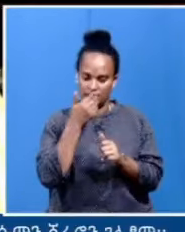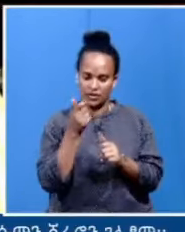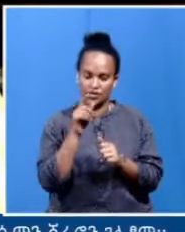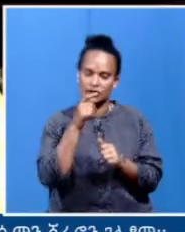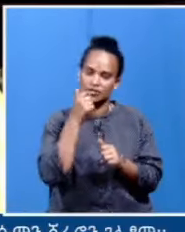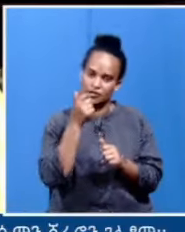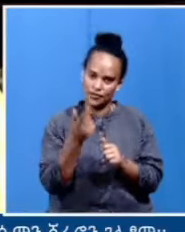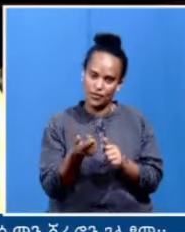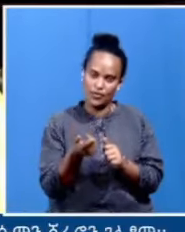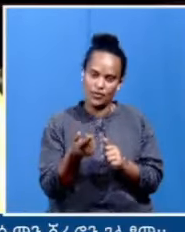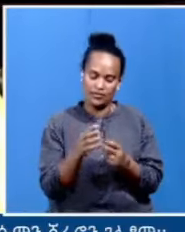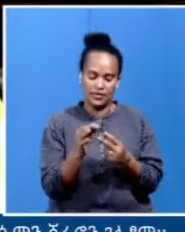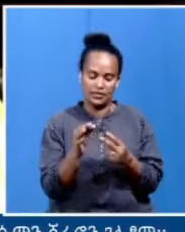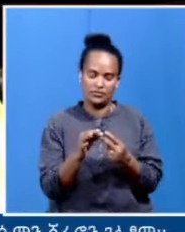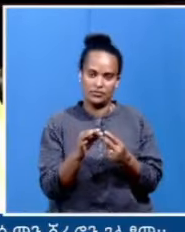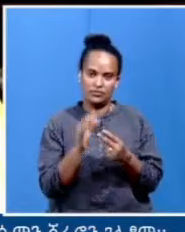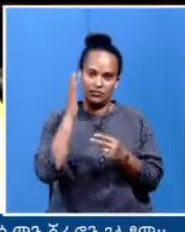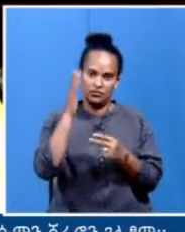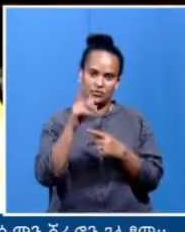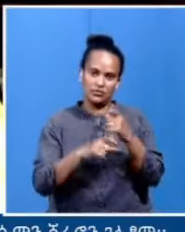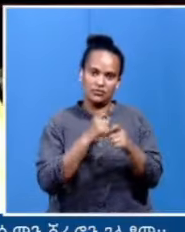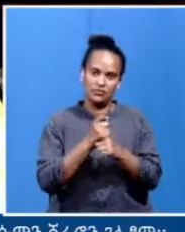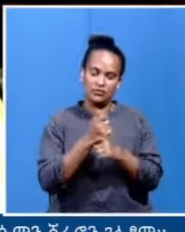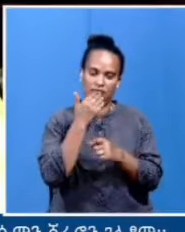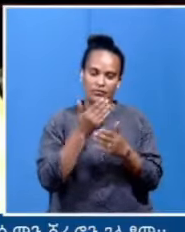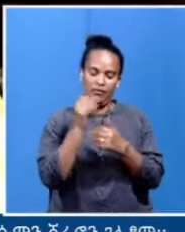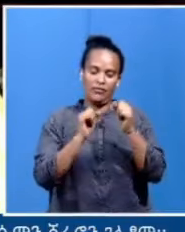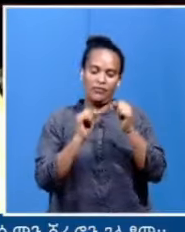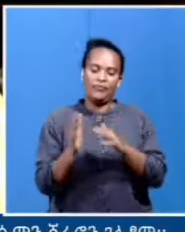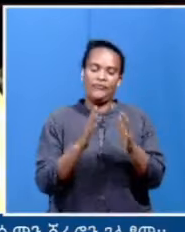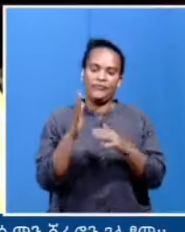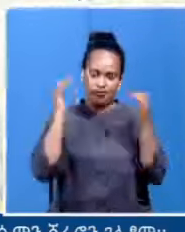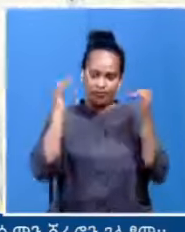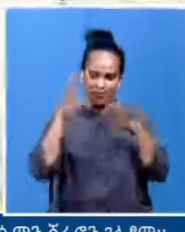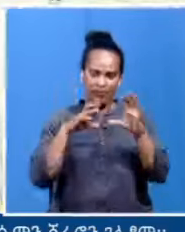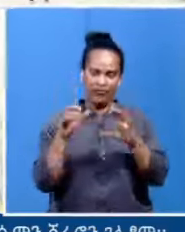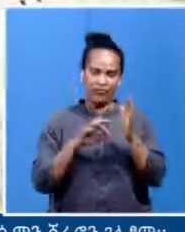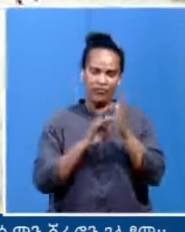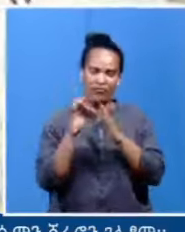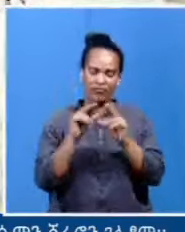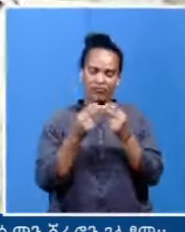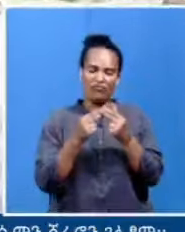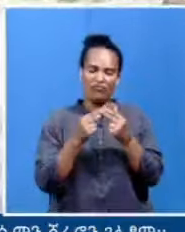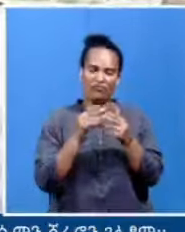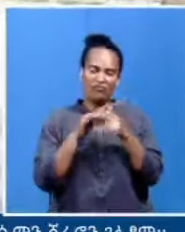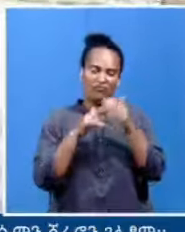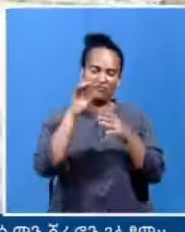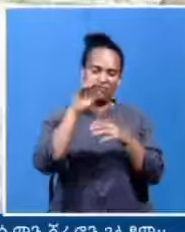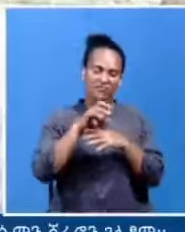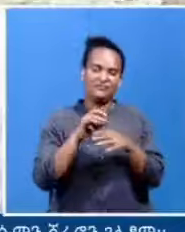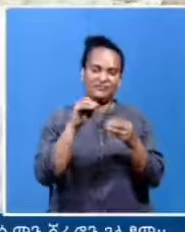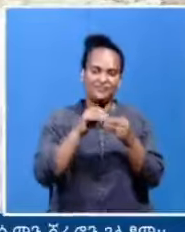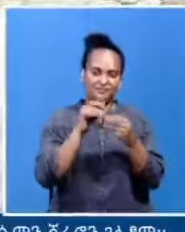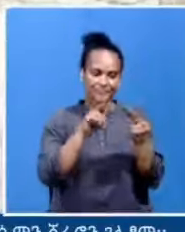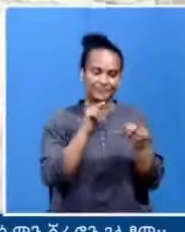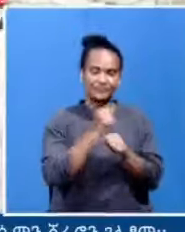ዝበሎ መሪፅና ድማ ንቀፃላይ ዓመት ፅቡቅ ድር ክነዳሎ ተስፋ ይገብር። ቁፅሪ ጋንታት ኩዕሶ ኢድ ንክውስኻ እውን ጠመተ